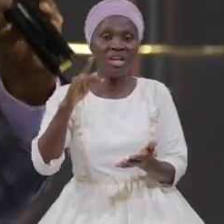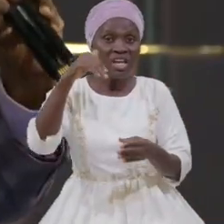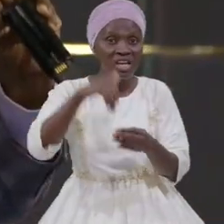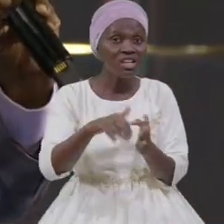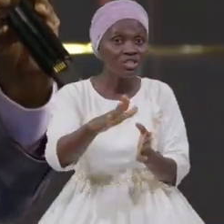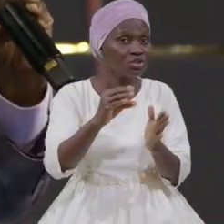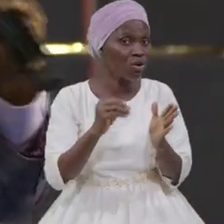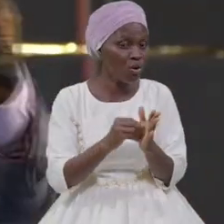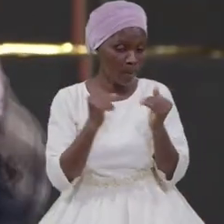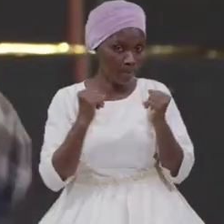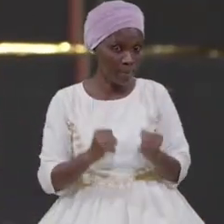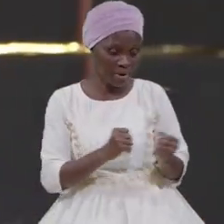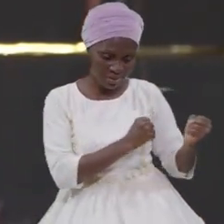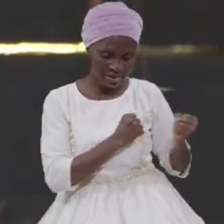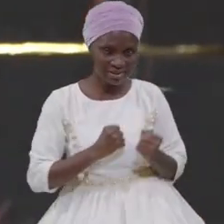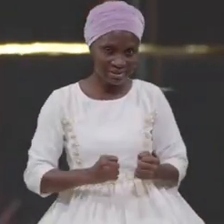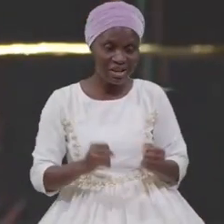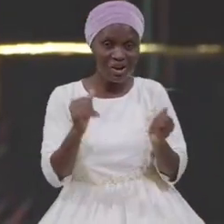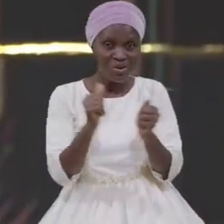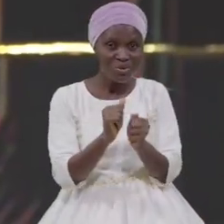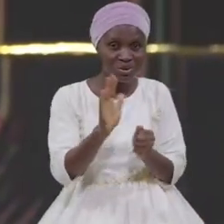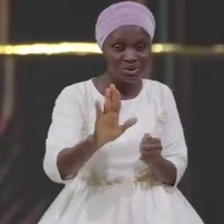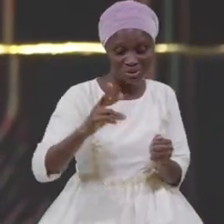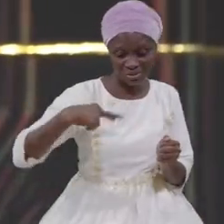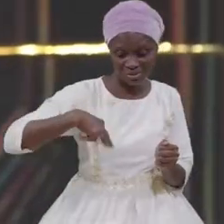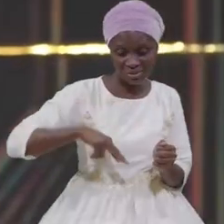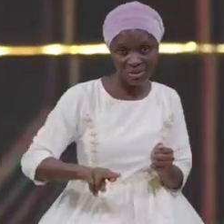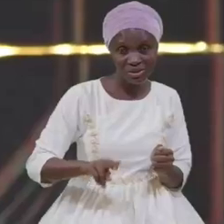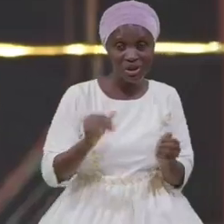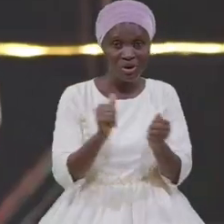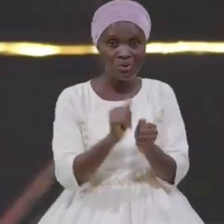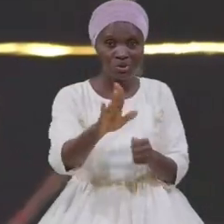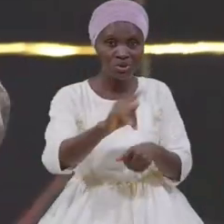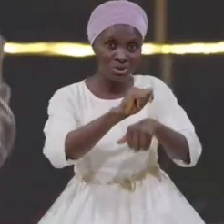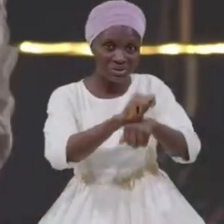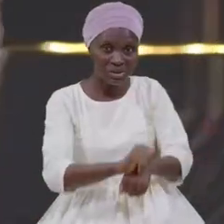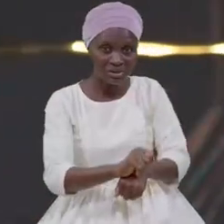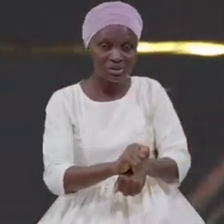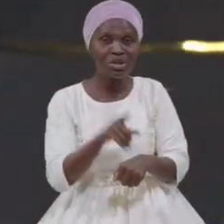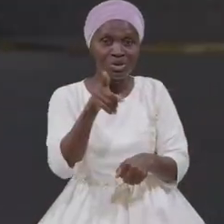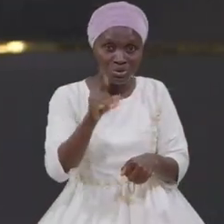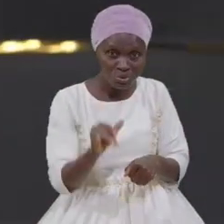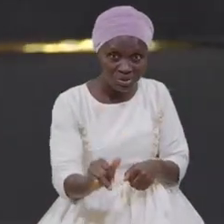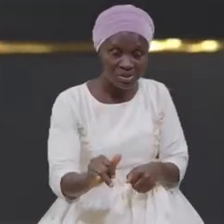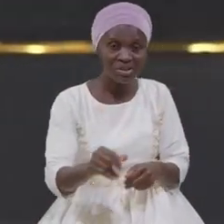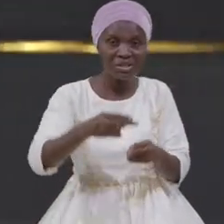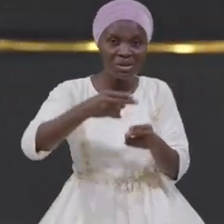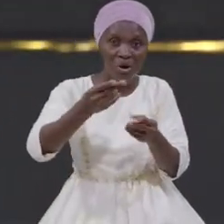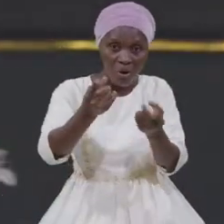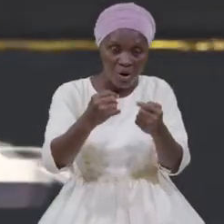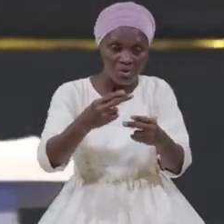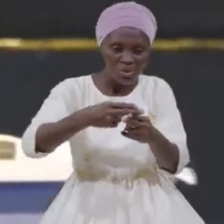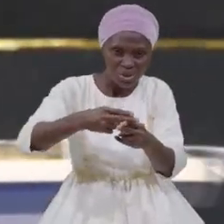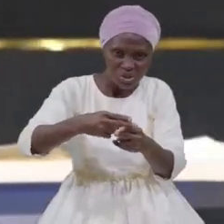religion et même avec ta tradition, tu es toujours privé de la gloire de Dieu. Mais maintenant, il